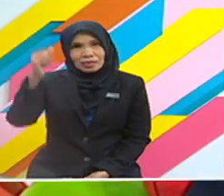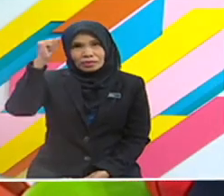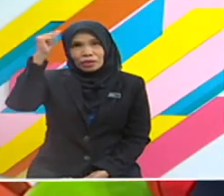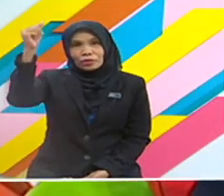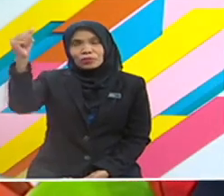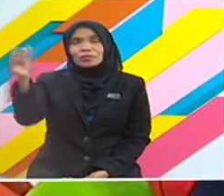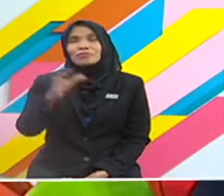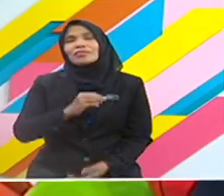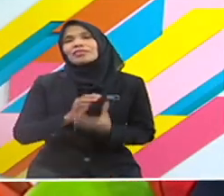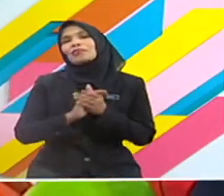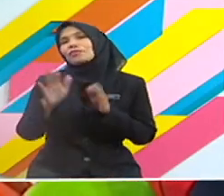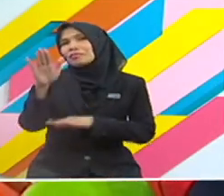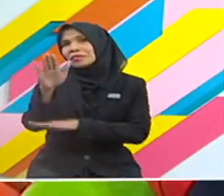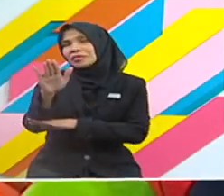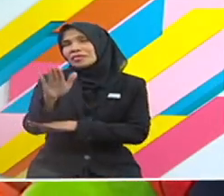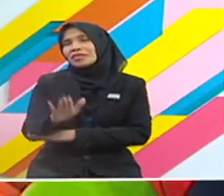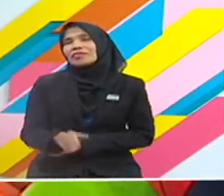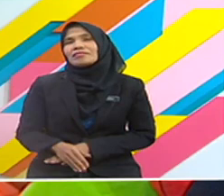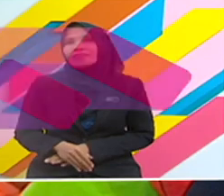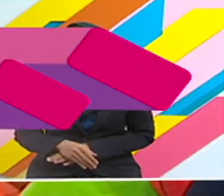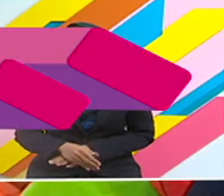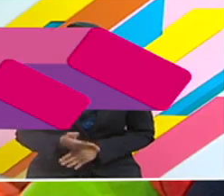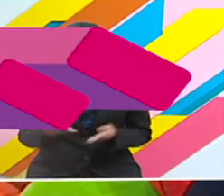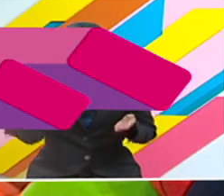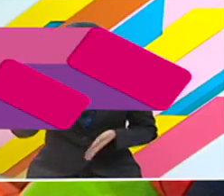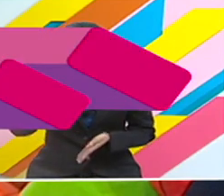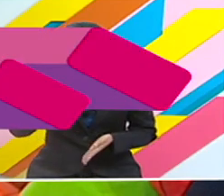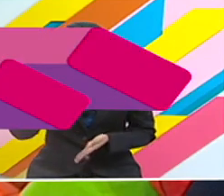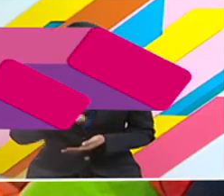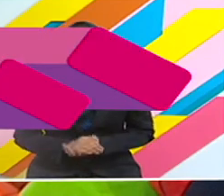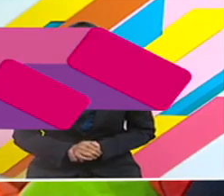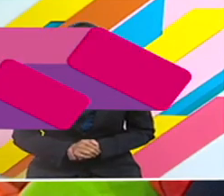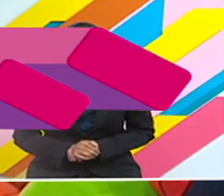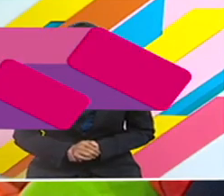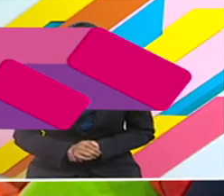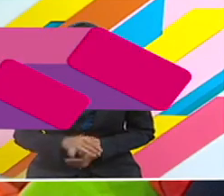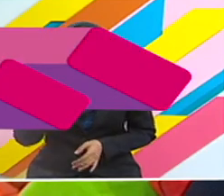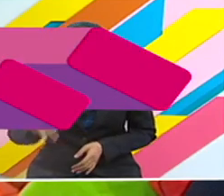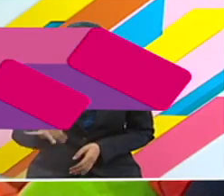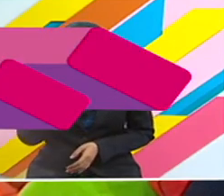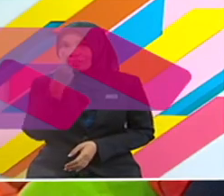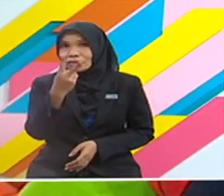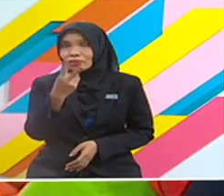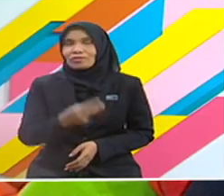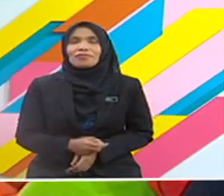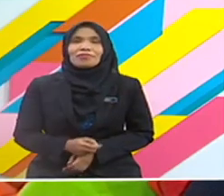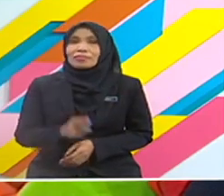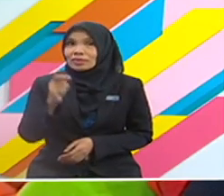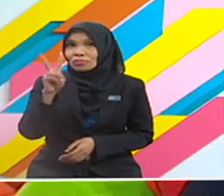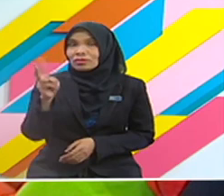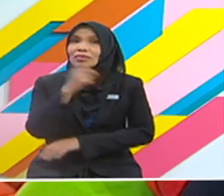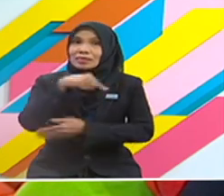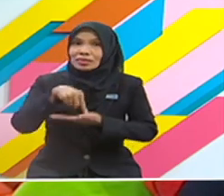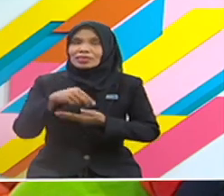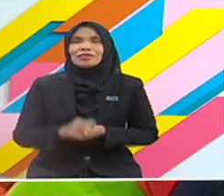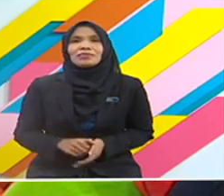Assalamualaikum dan selamat petang kepada adik-adik semua yang ketika ini sedang menonton Mahir di Didik TV KPM. Hari ini